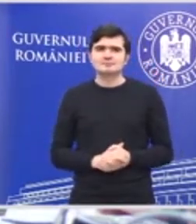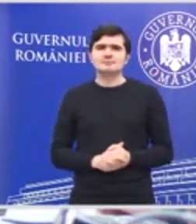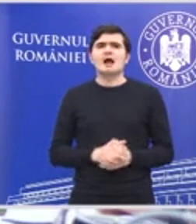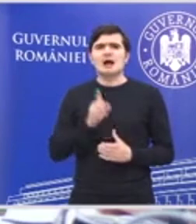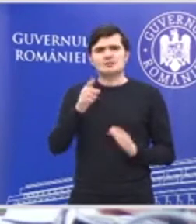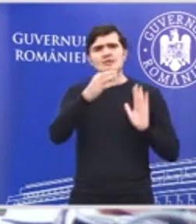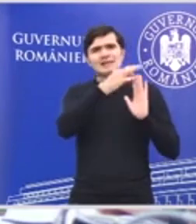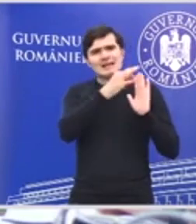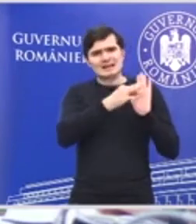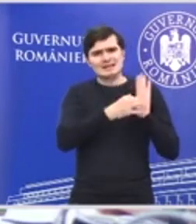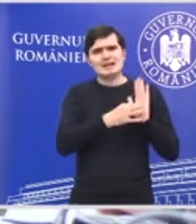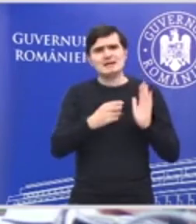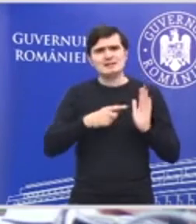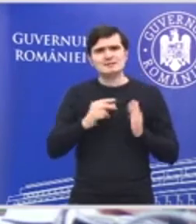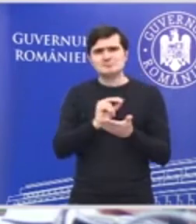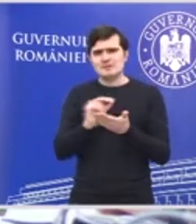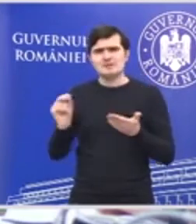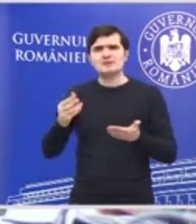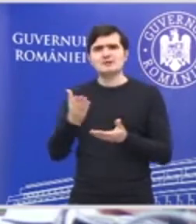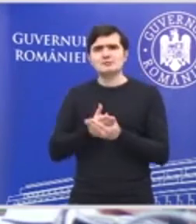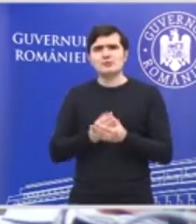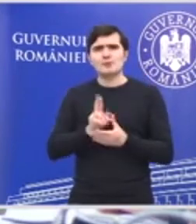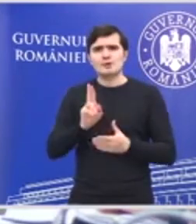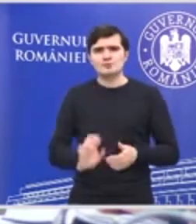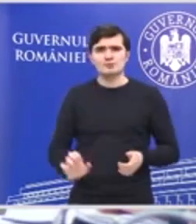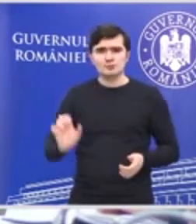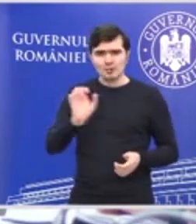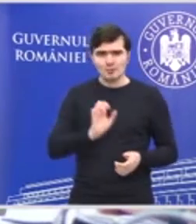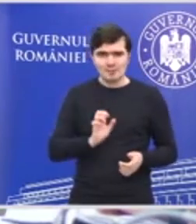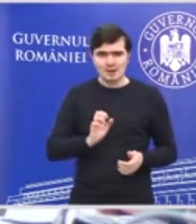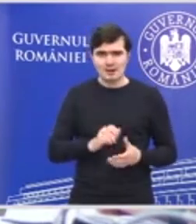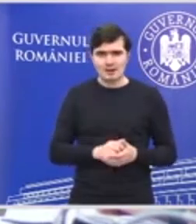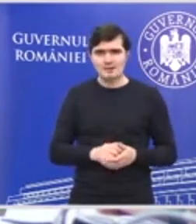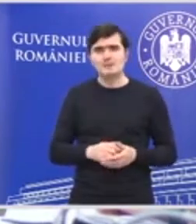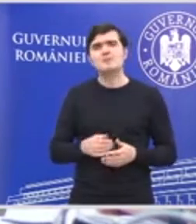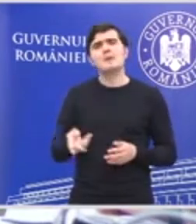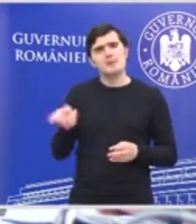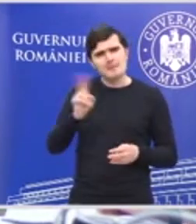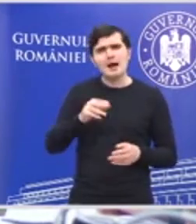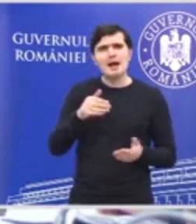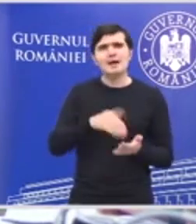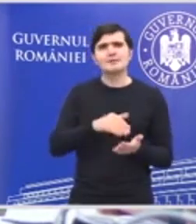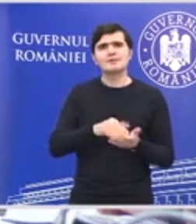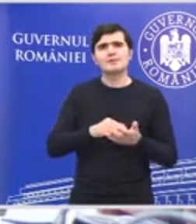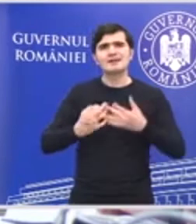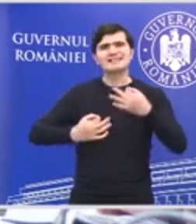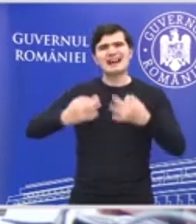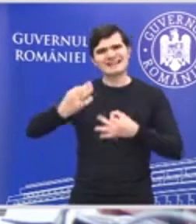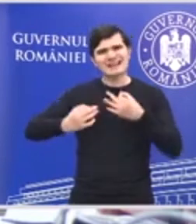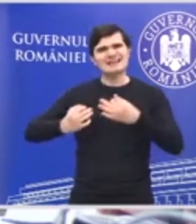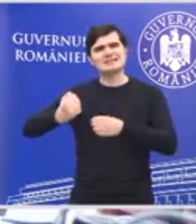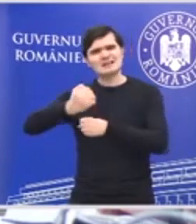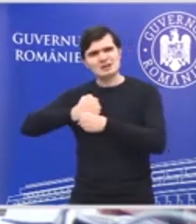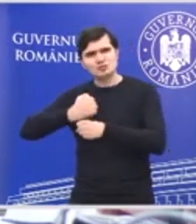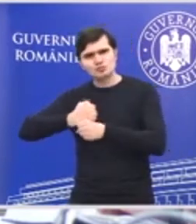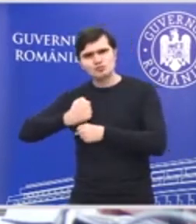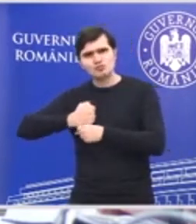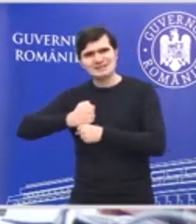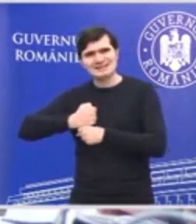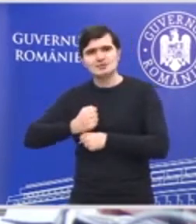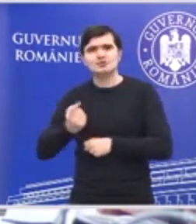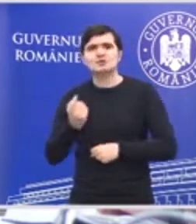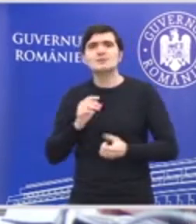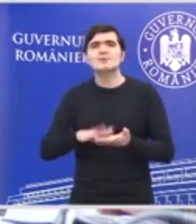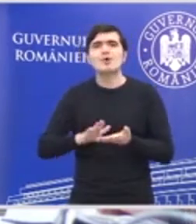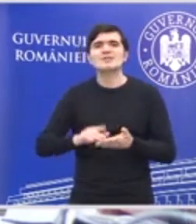în documentele Uniunii Europene, mai au nevoie de studii. Din acest